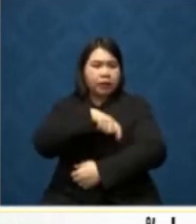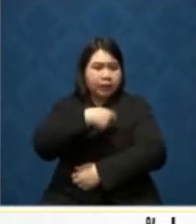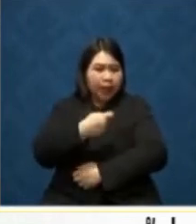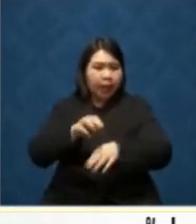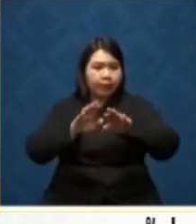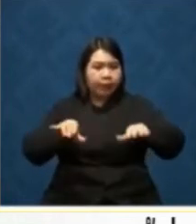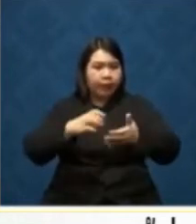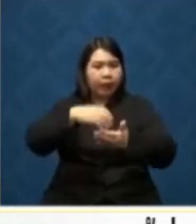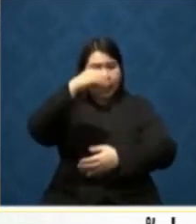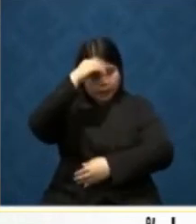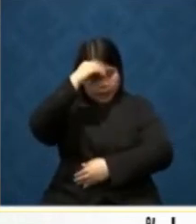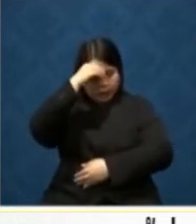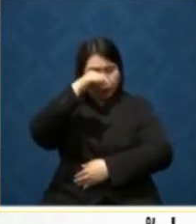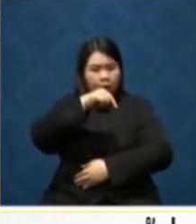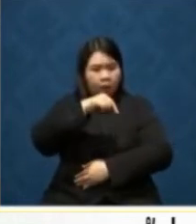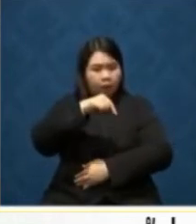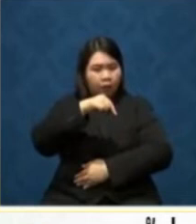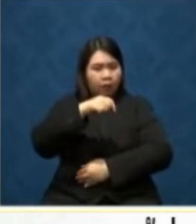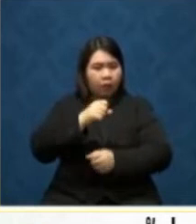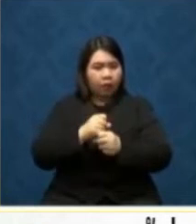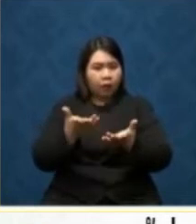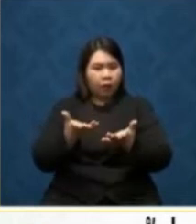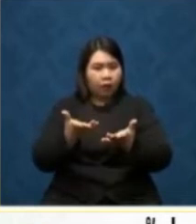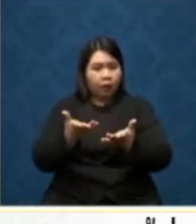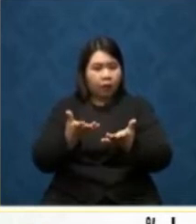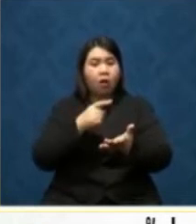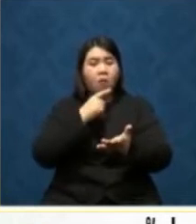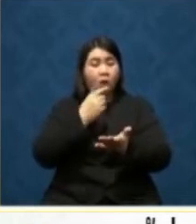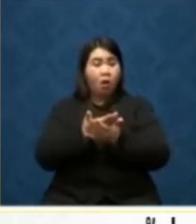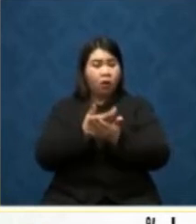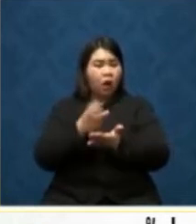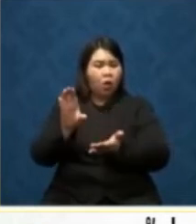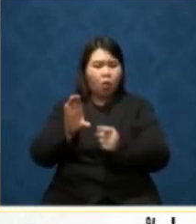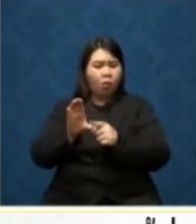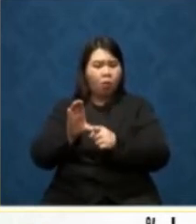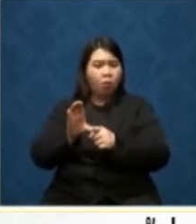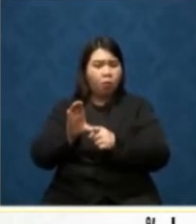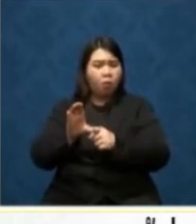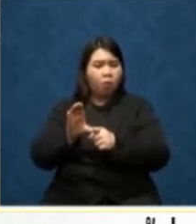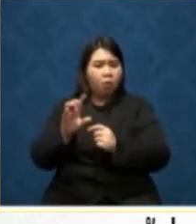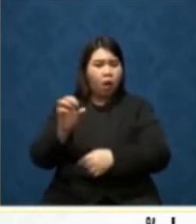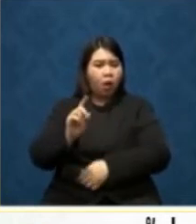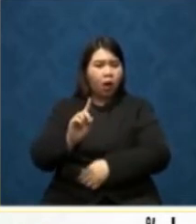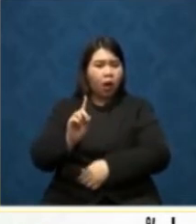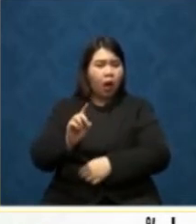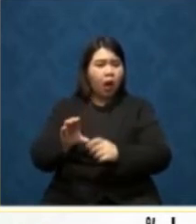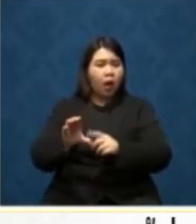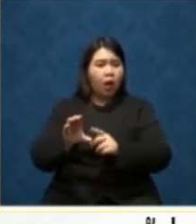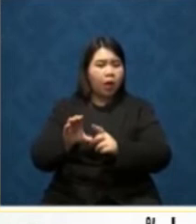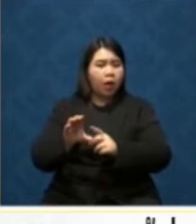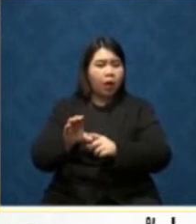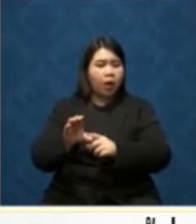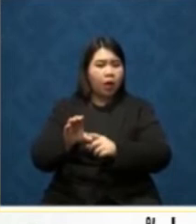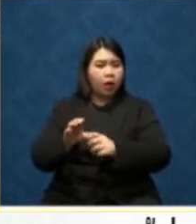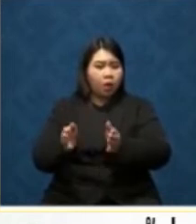ิธเอกชนแล้วแต่ด้ความทยมีภาละคาใช้จ่าย มนัเรียนนัศึกษา ที่ยตรบพชชอบต่อข้าใจต่ๆทจะต้องใช้โงบมาล